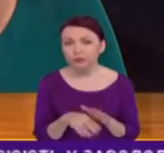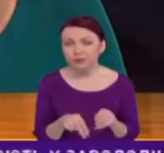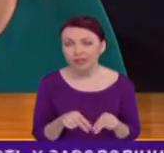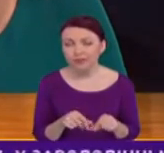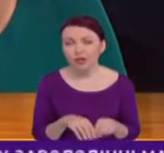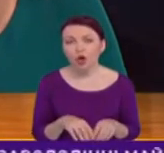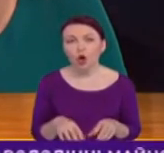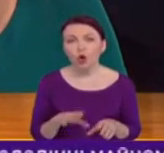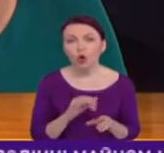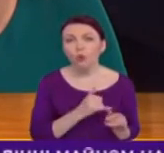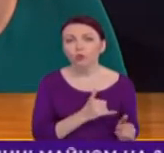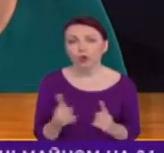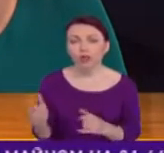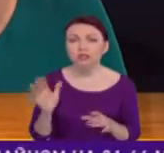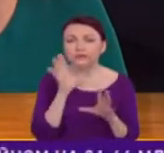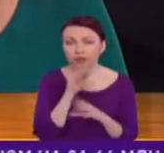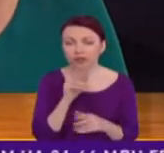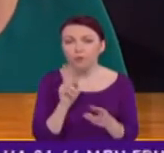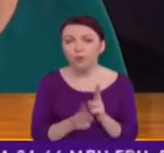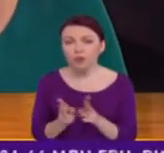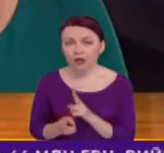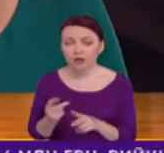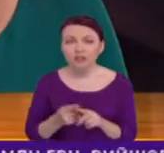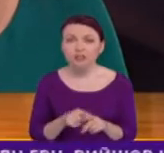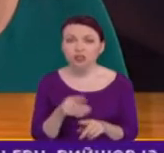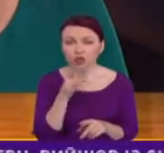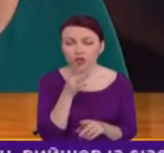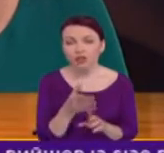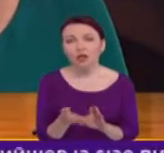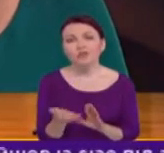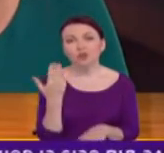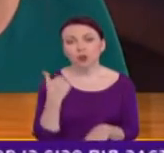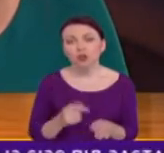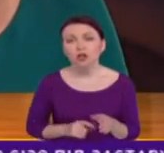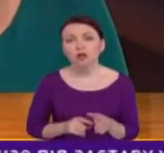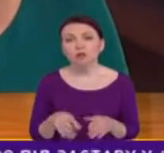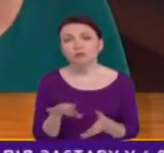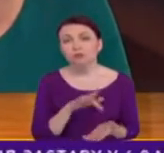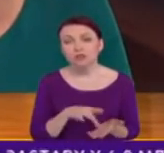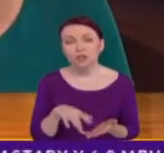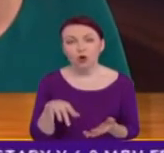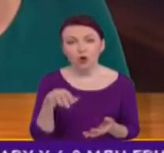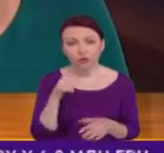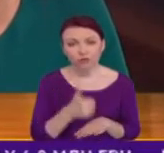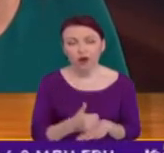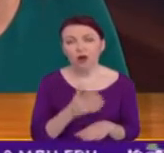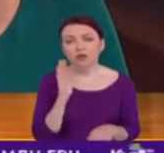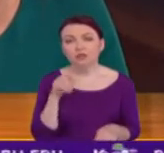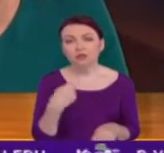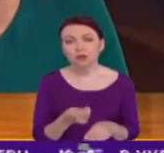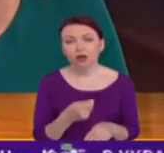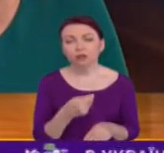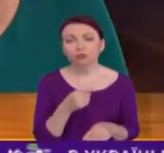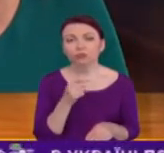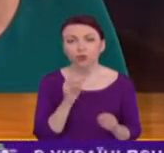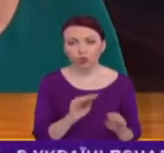вже встигли поміняти за цей час, відколи міський голова був у Деснянському районі, він дав протокольне доручення всім